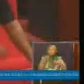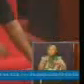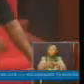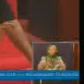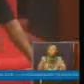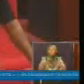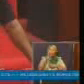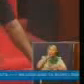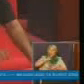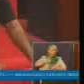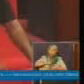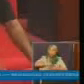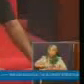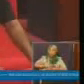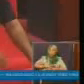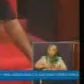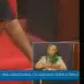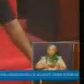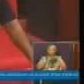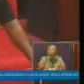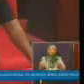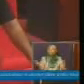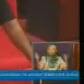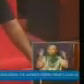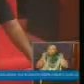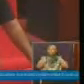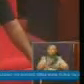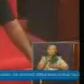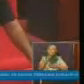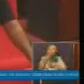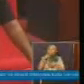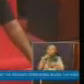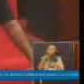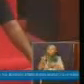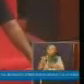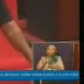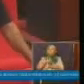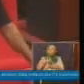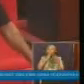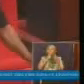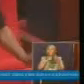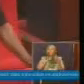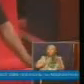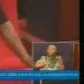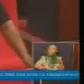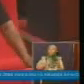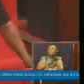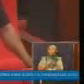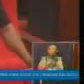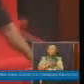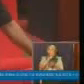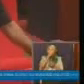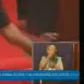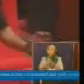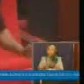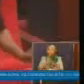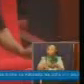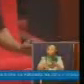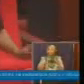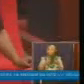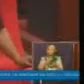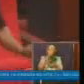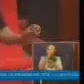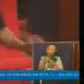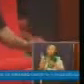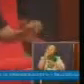hapa waseme sisi haturidhiki na huo, Watanzania waone kama wangekataliwa ama la. Lakini walichokuwa wanatafuta ilikuwa ni namna